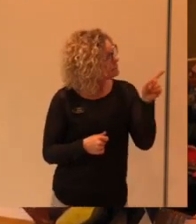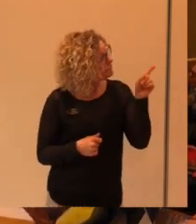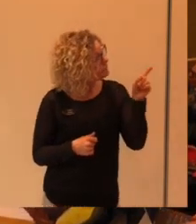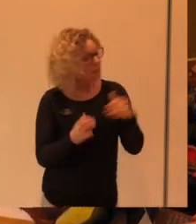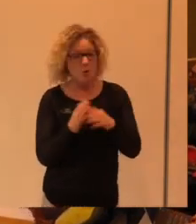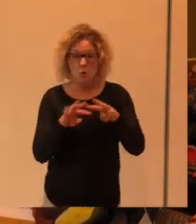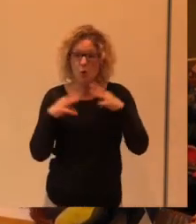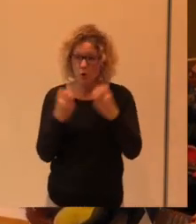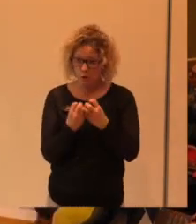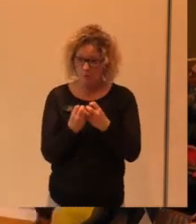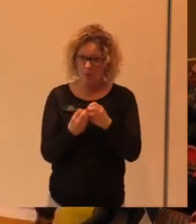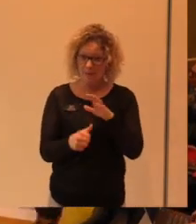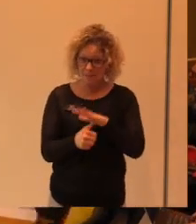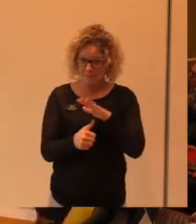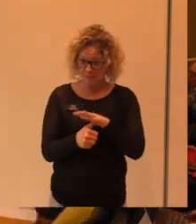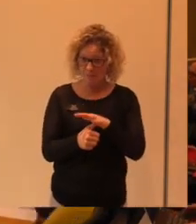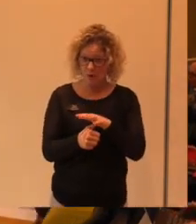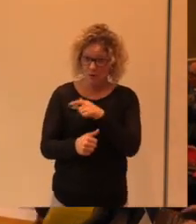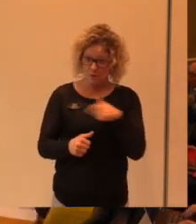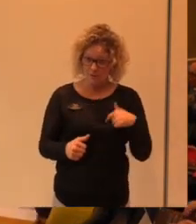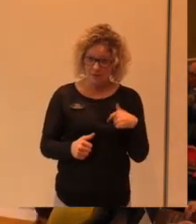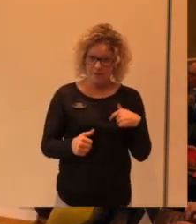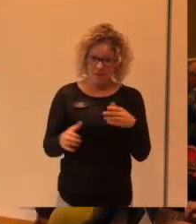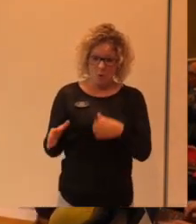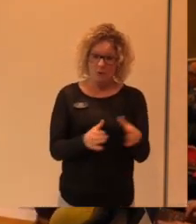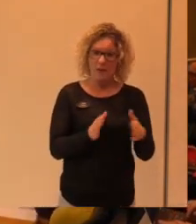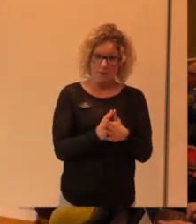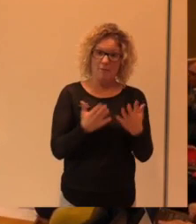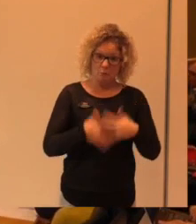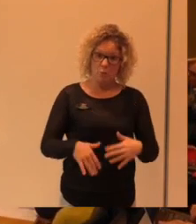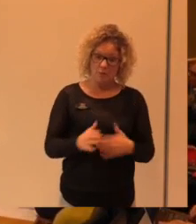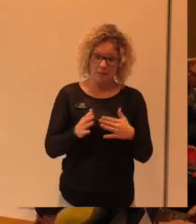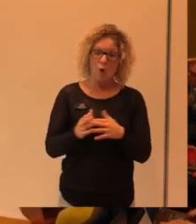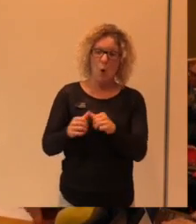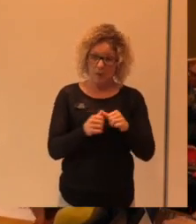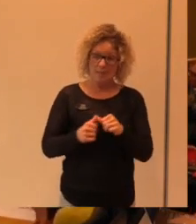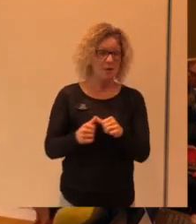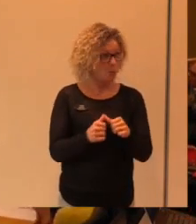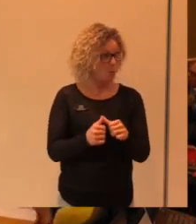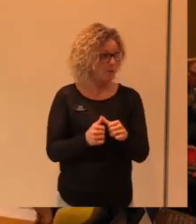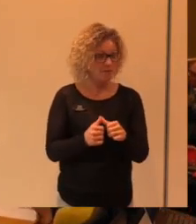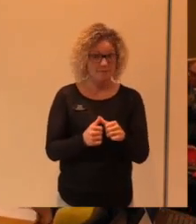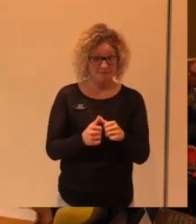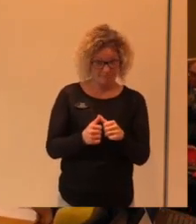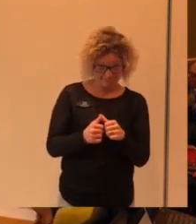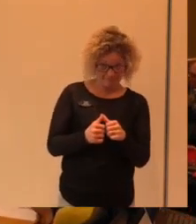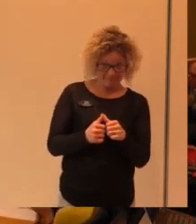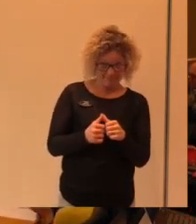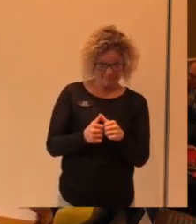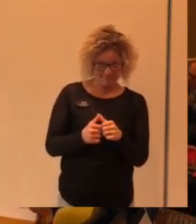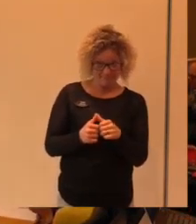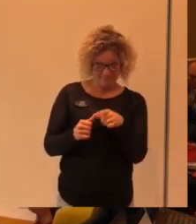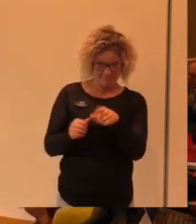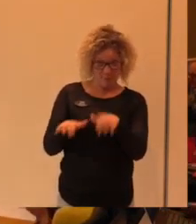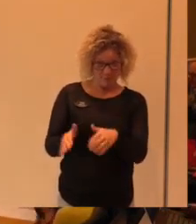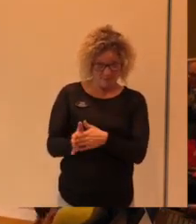Det här är från en workshop i september som vi anordnade med funktionshinderorganisationer som bland annat Patrik som sitter där